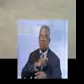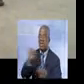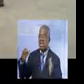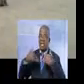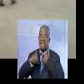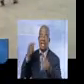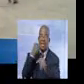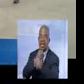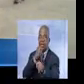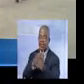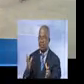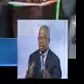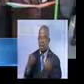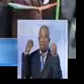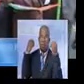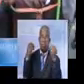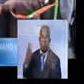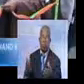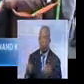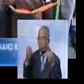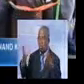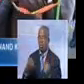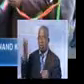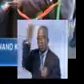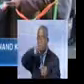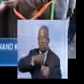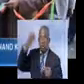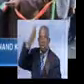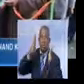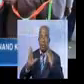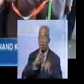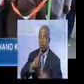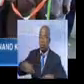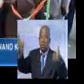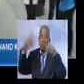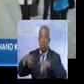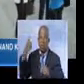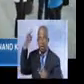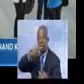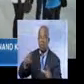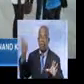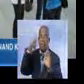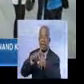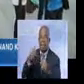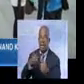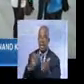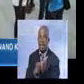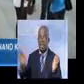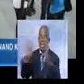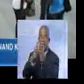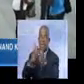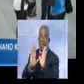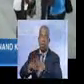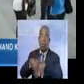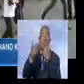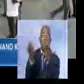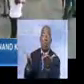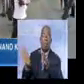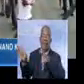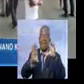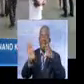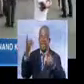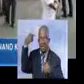100 entreprises européennes participent à ces journées carrière et métier. L'activité est le fruit d'un partenariat signé en décembre 2013 entre l'université